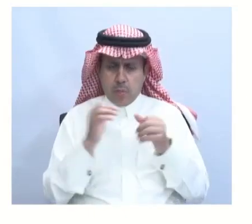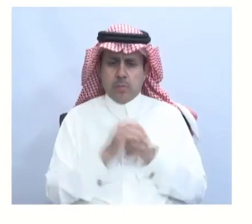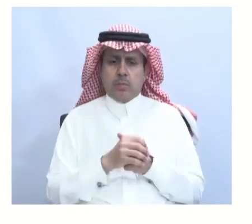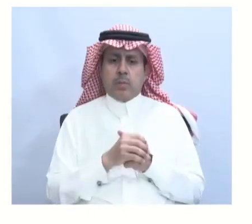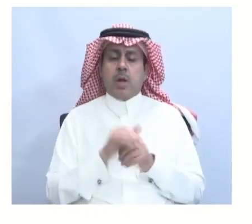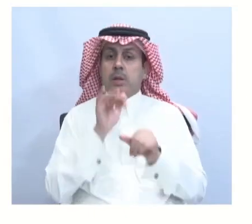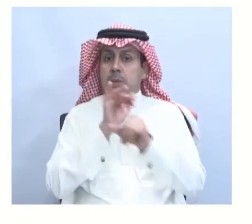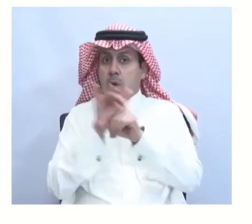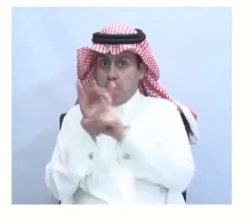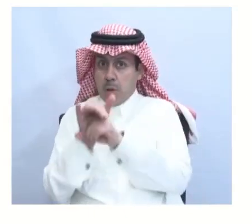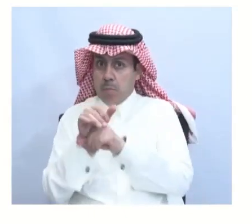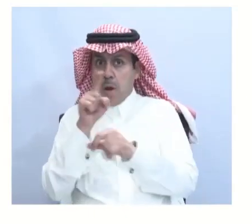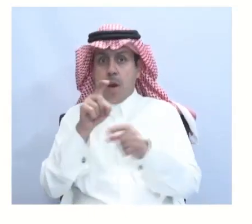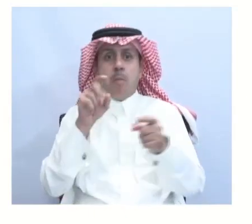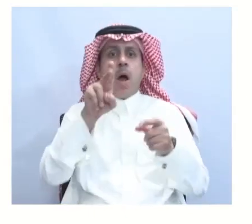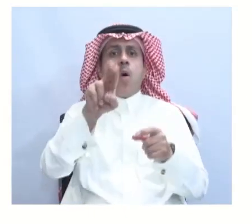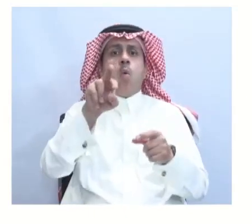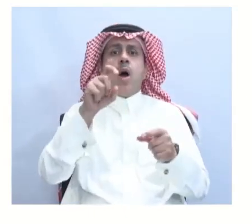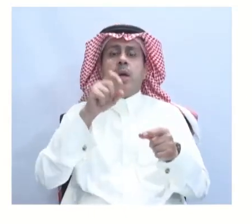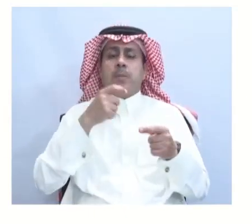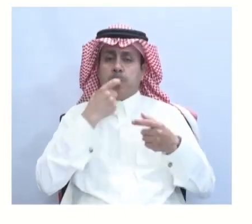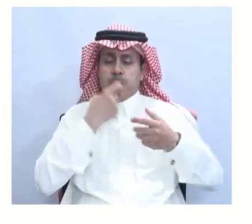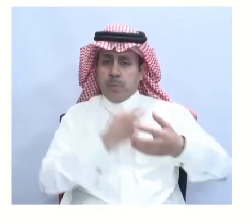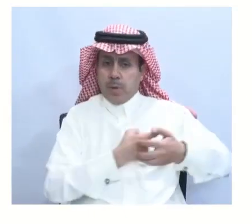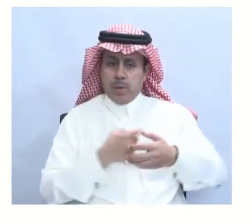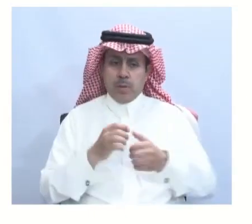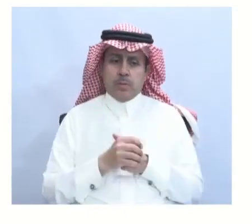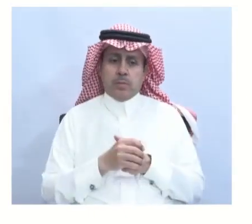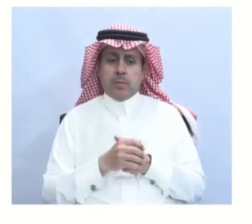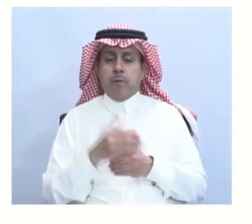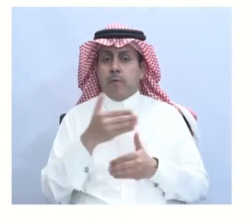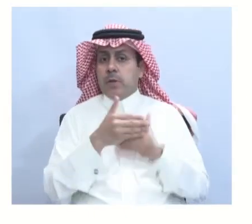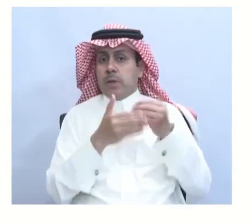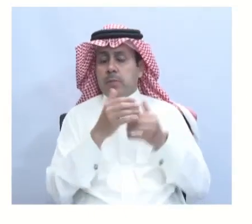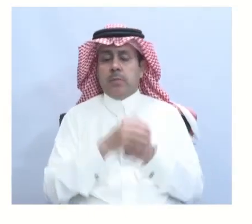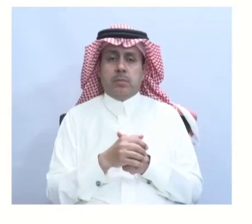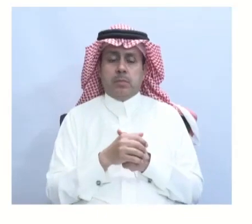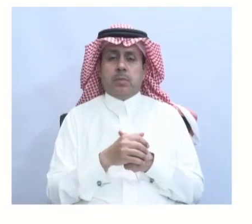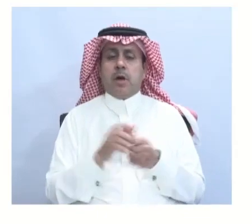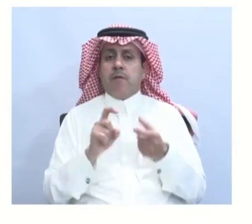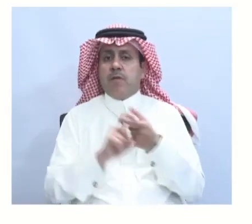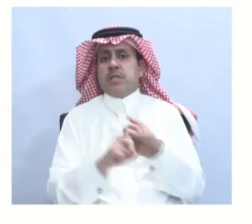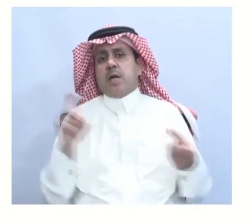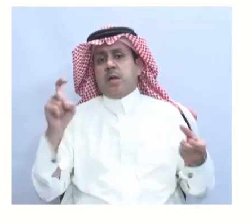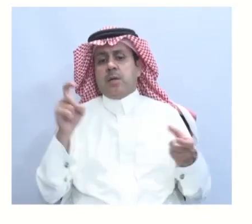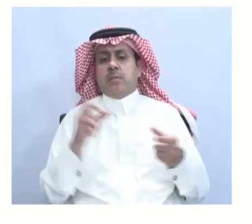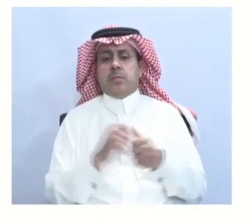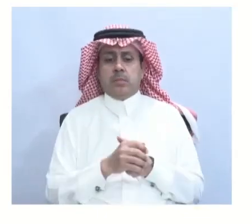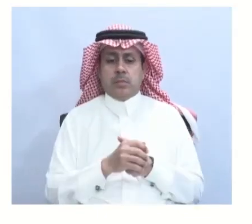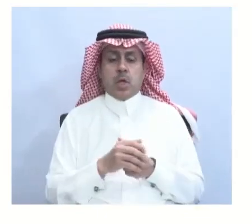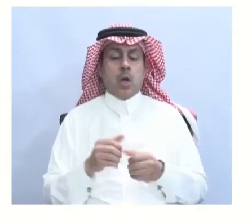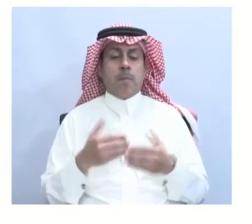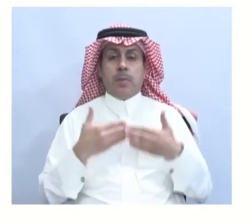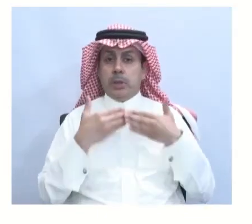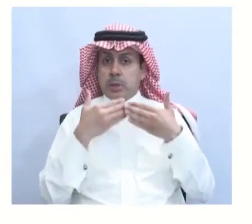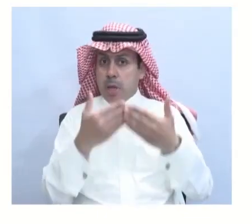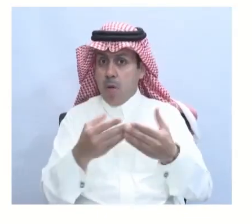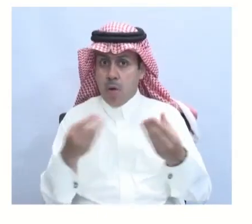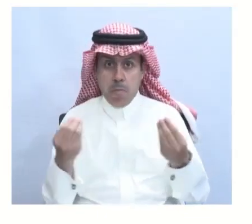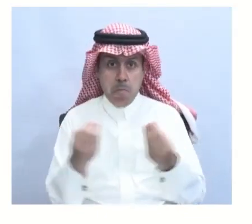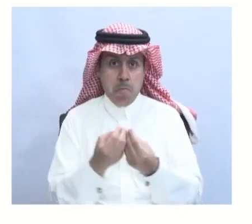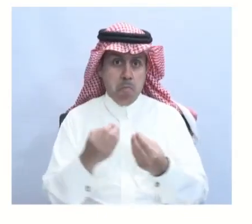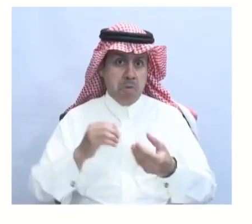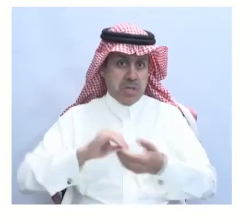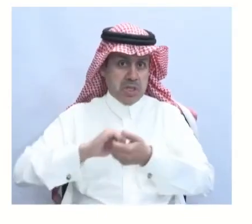وتخبر انهما اخوان من الرضاعه فيترتب على ذلك انفساخ النكاح بالتعاون مع زميلك ايها